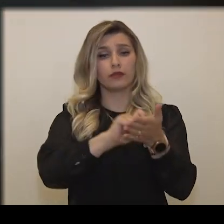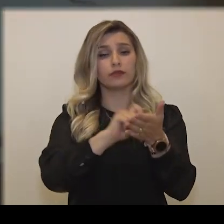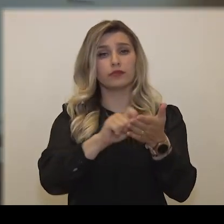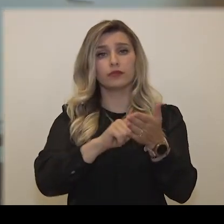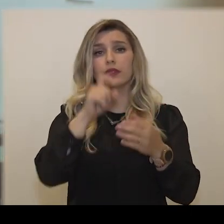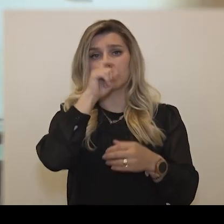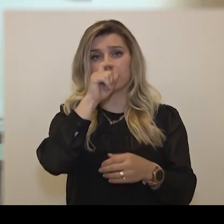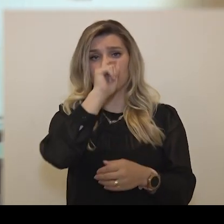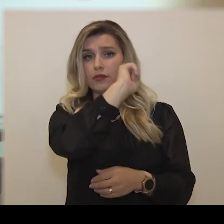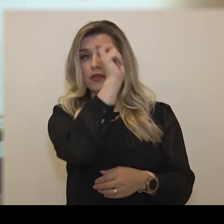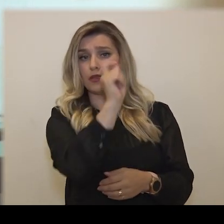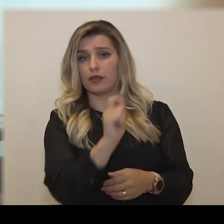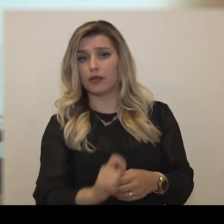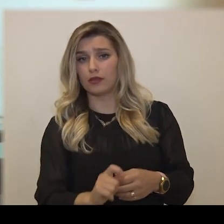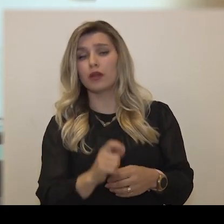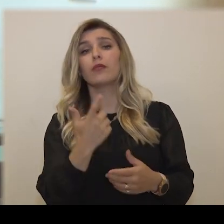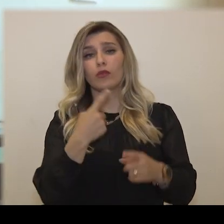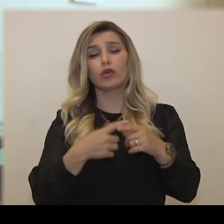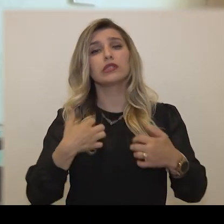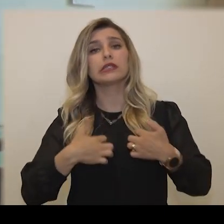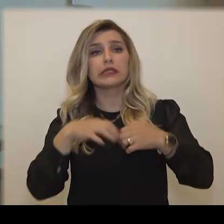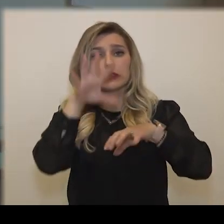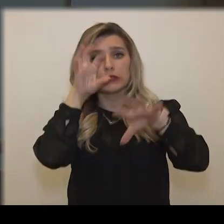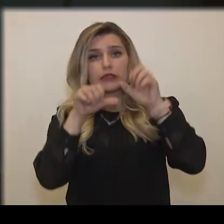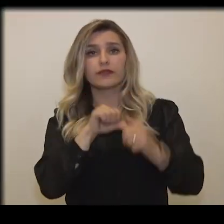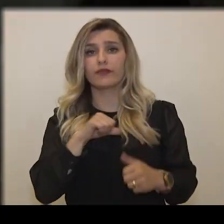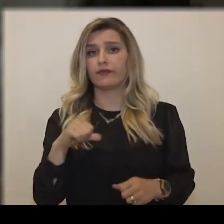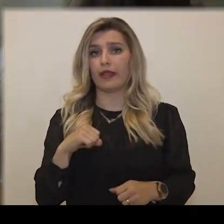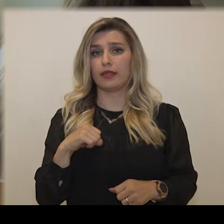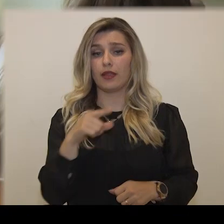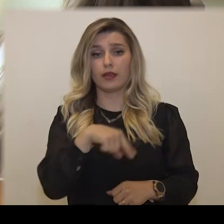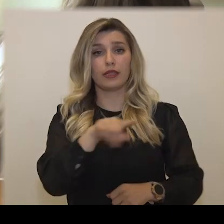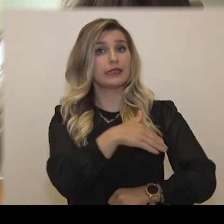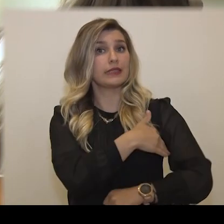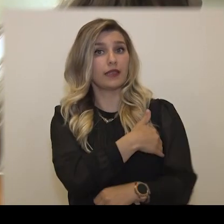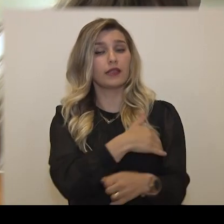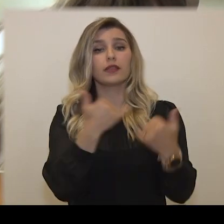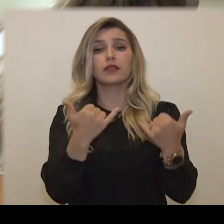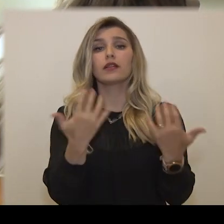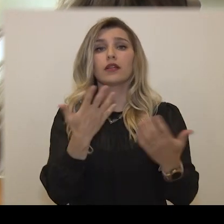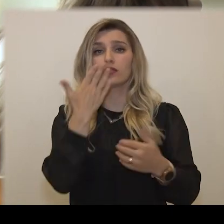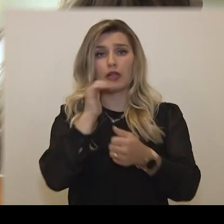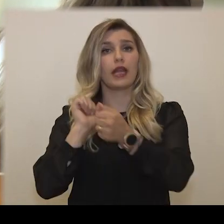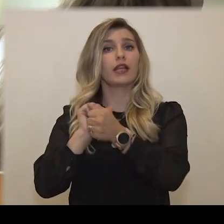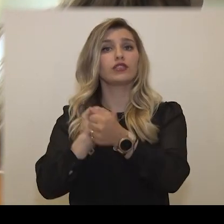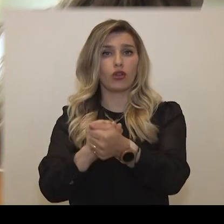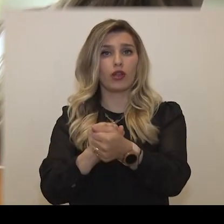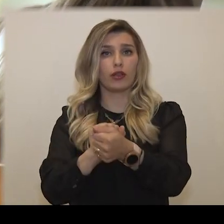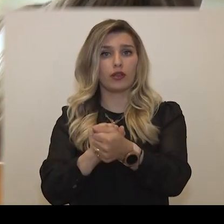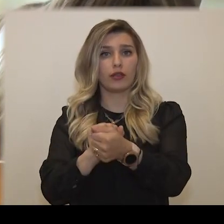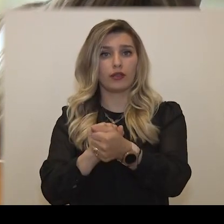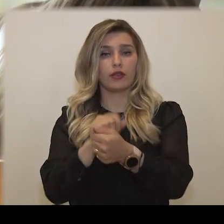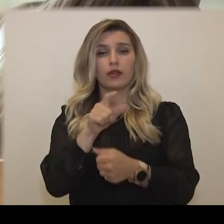të rast e zez dhe duke u përpjekur për të kuptuar. Nxënësit janë duke mësuar historinë për heroin